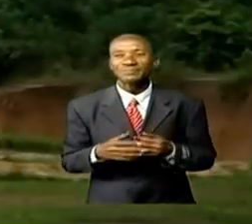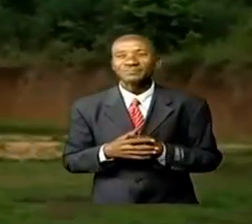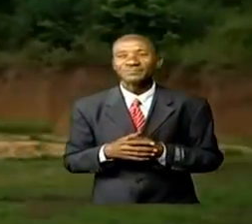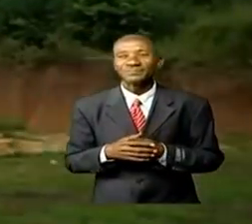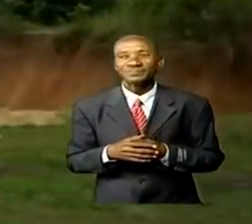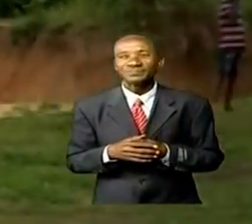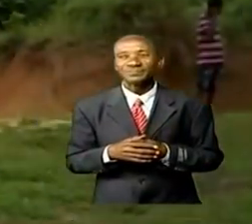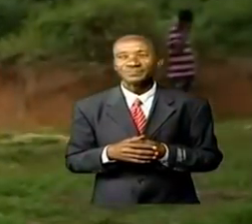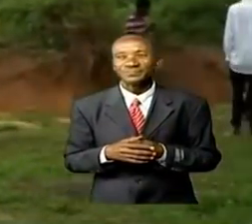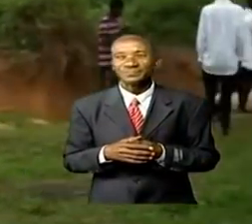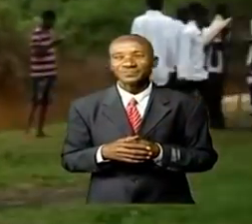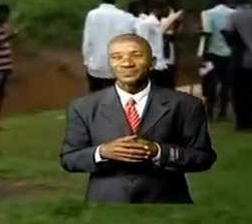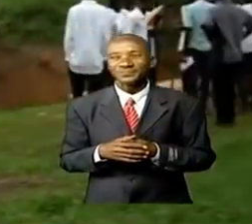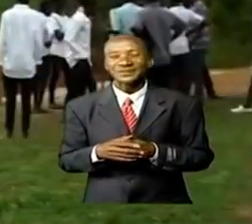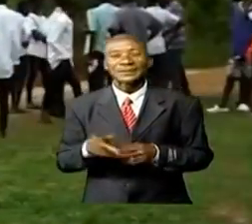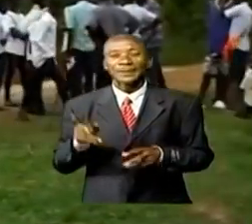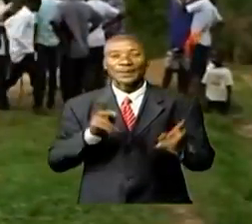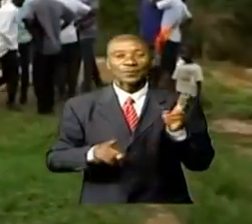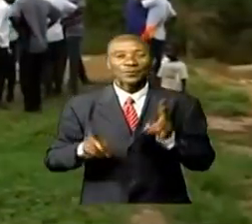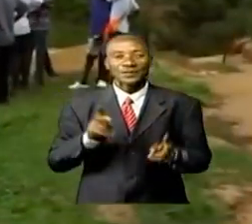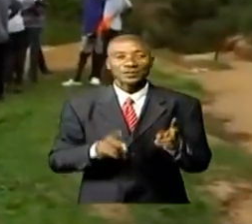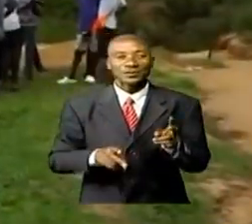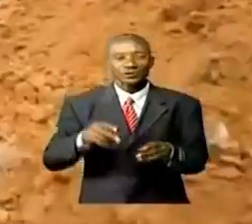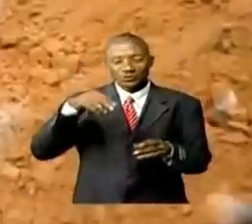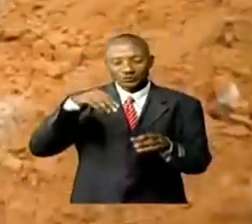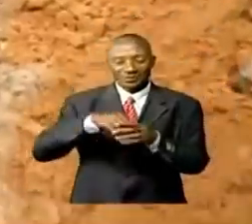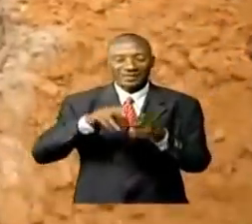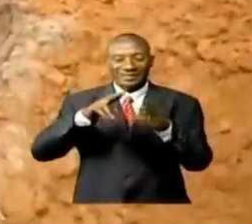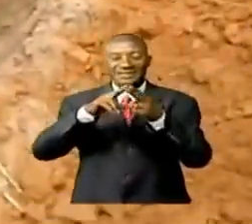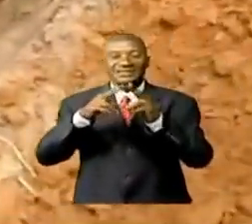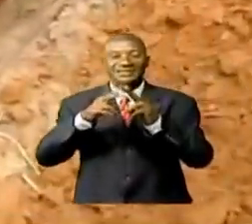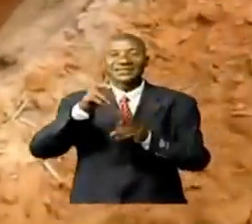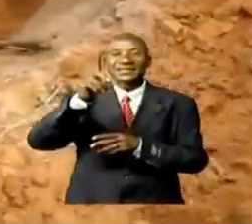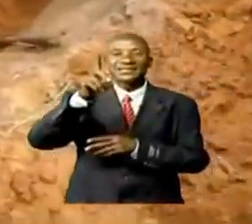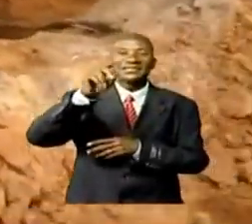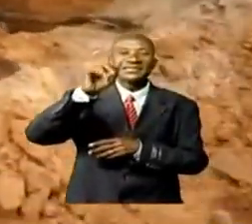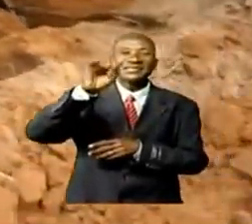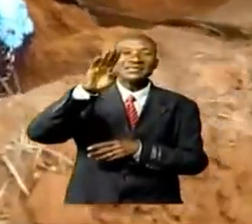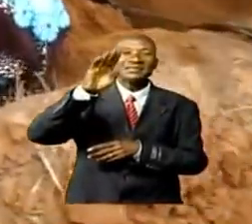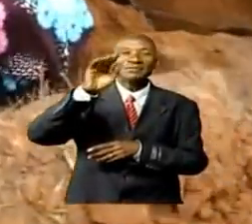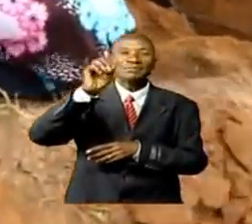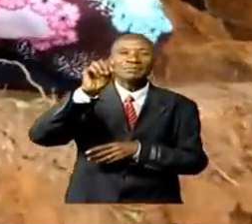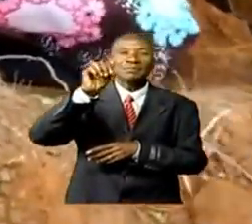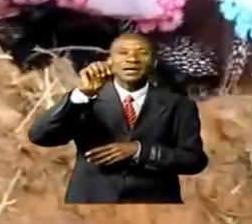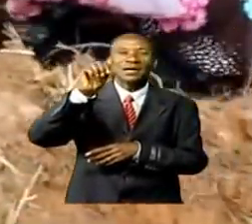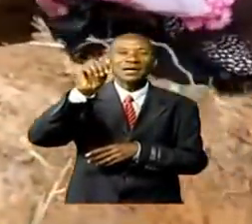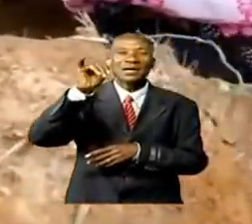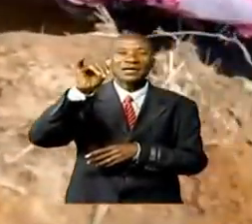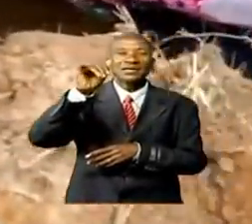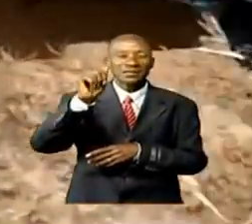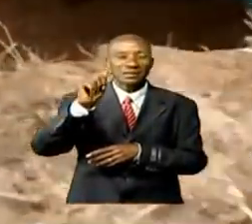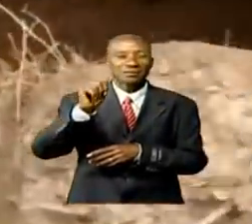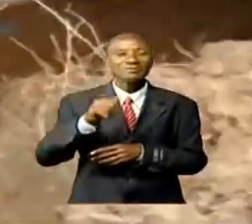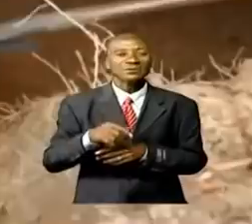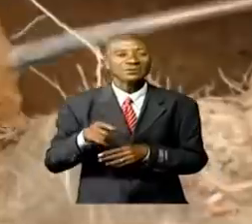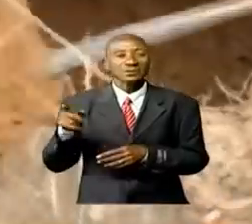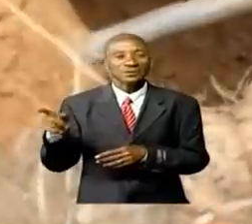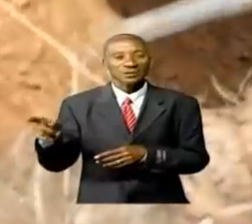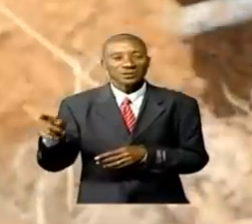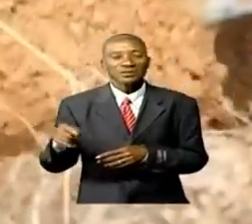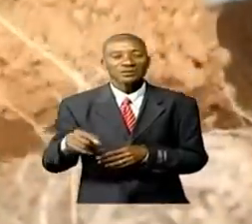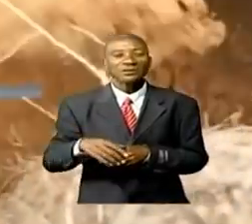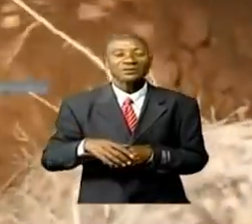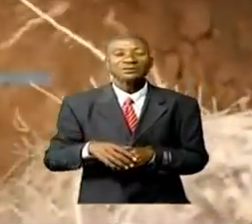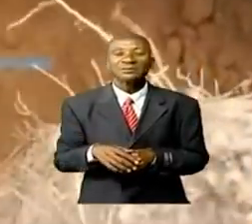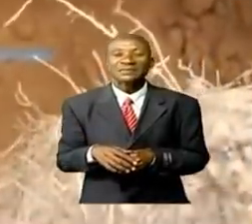course à la montre, la population de la cité de Dibaya, dans la province du Kwilu, travaille la nuit comme le jour pour tenter de sauver les